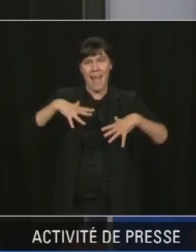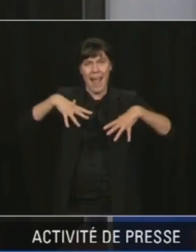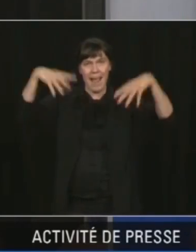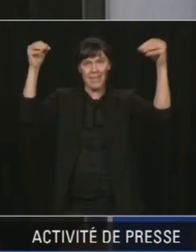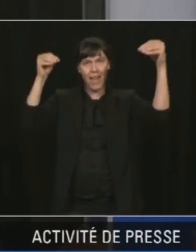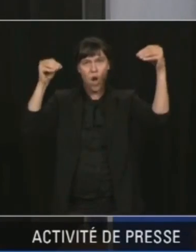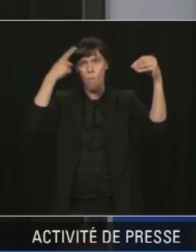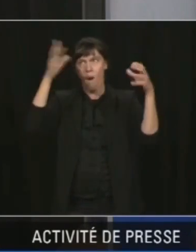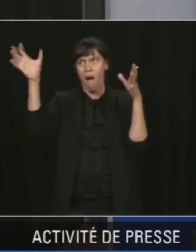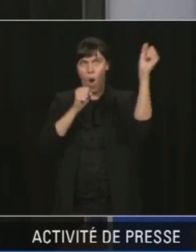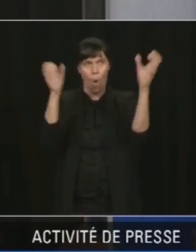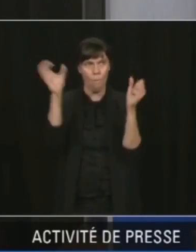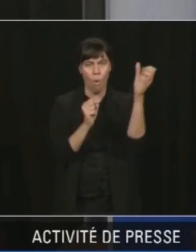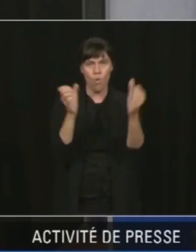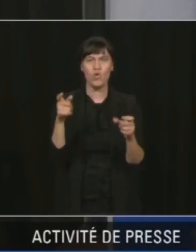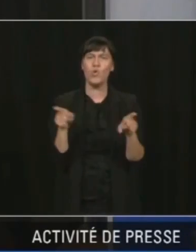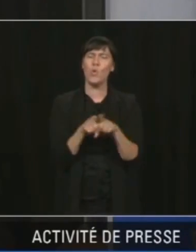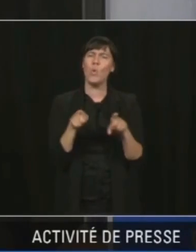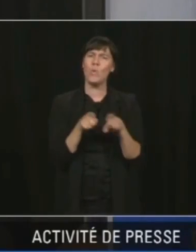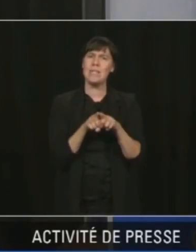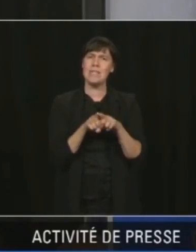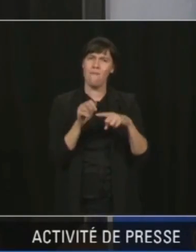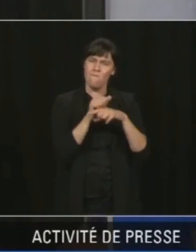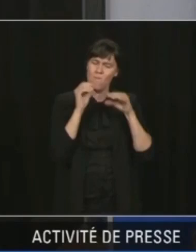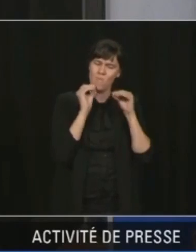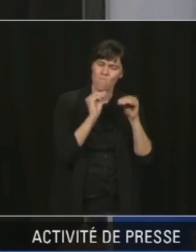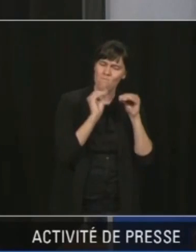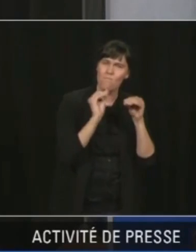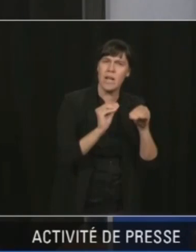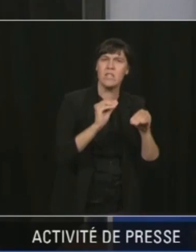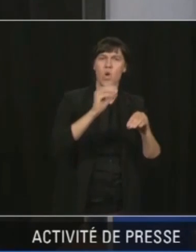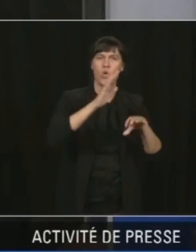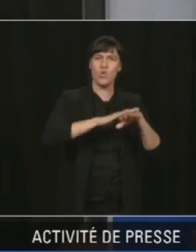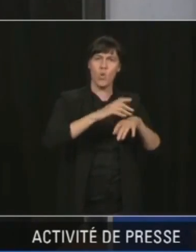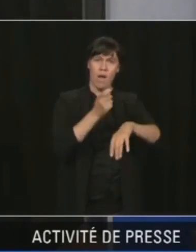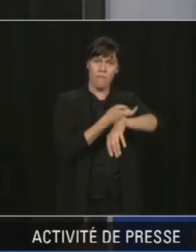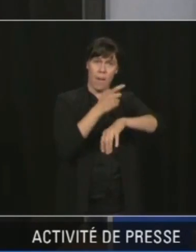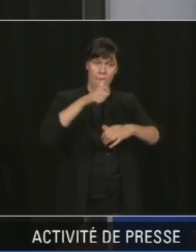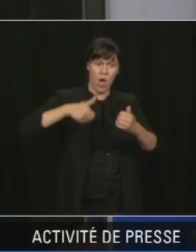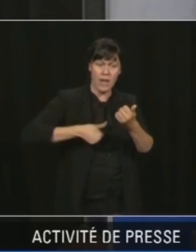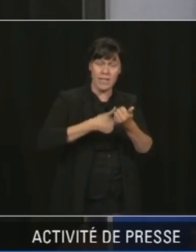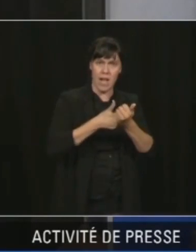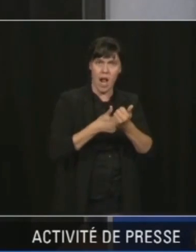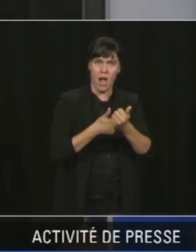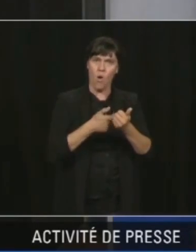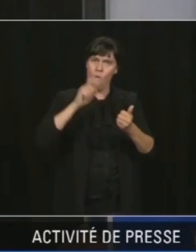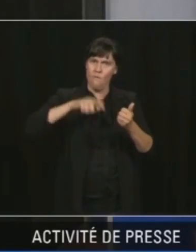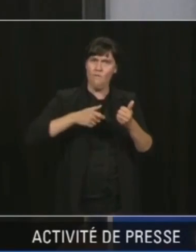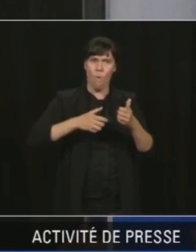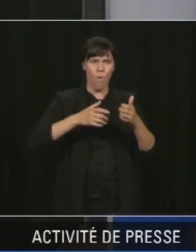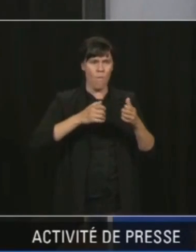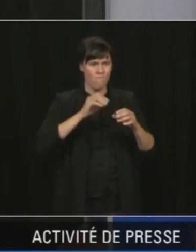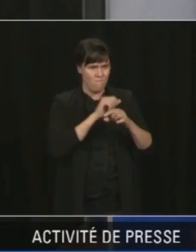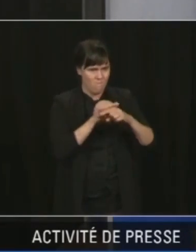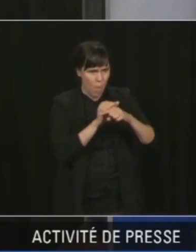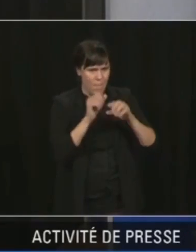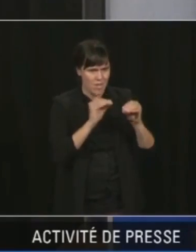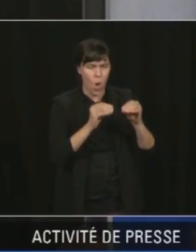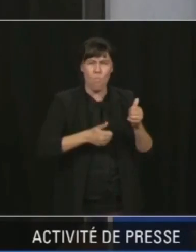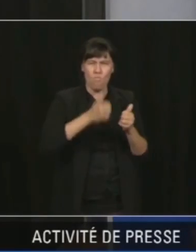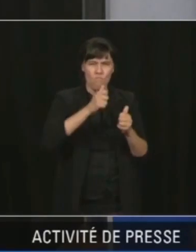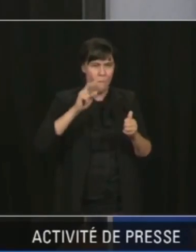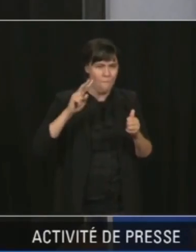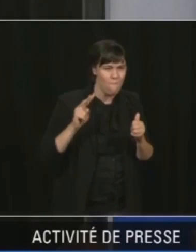formation des infirmières auxiliaires. Donc, je conclue en vous disant que toutes ces mesures vont